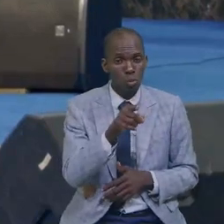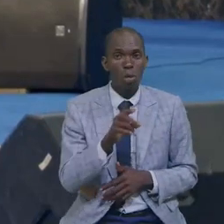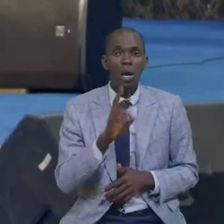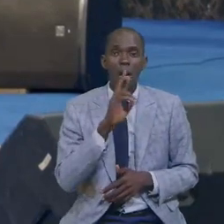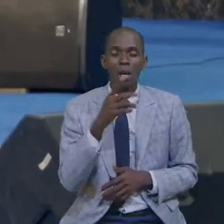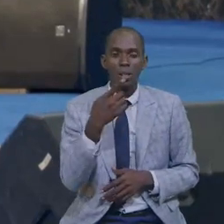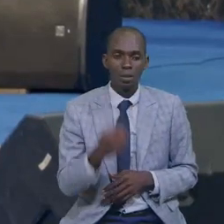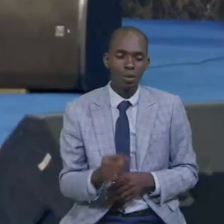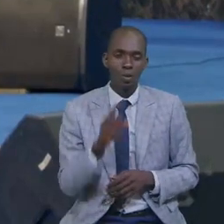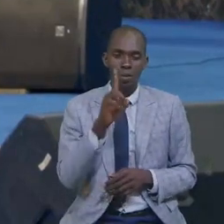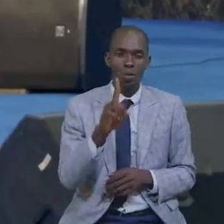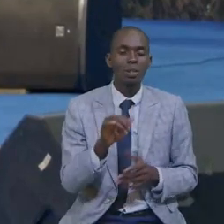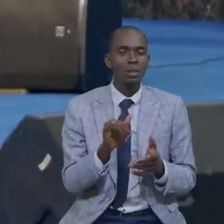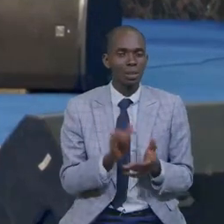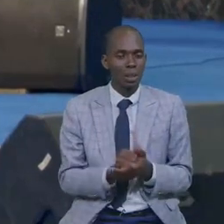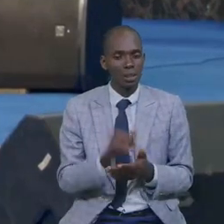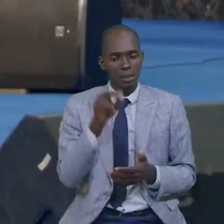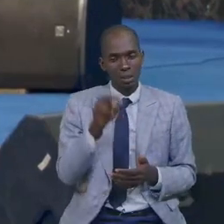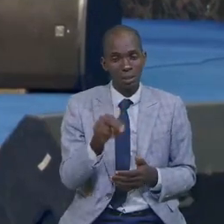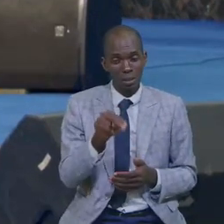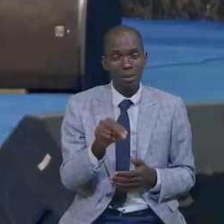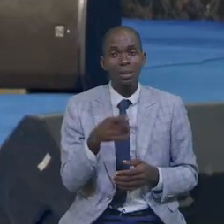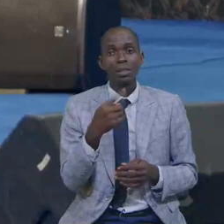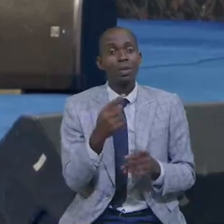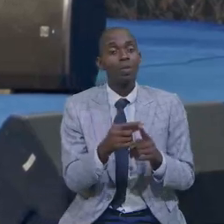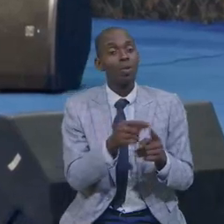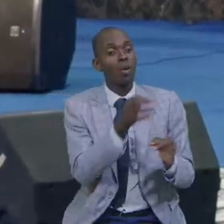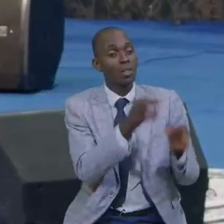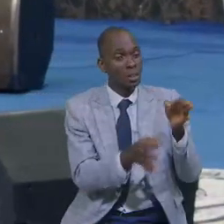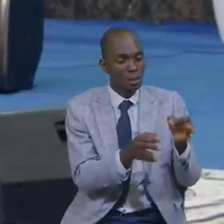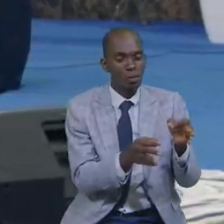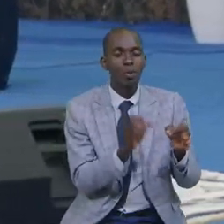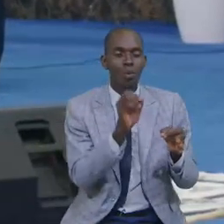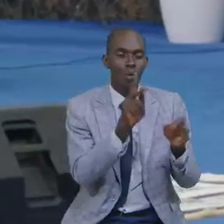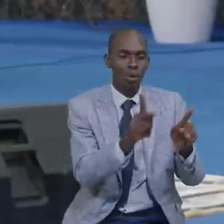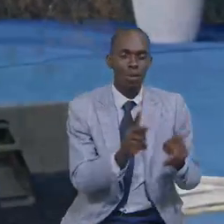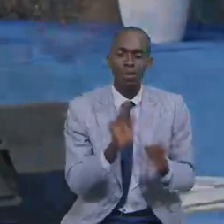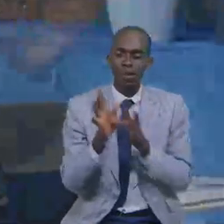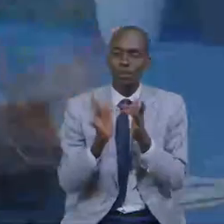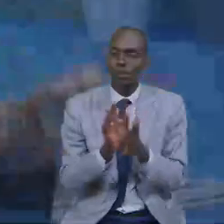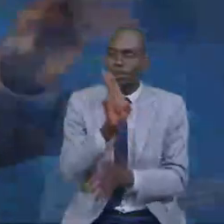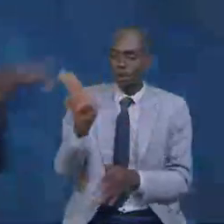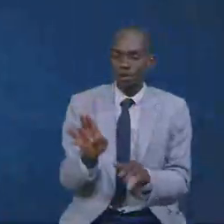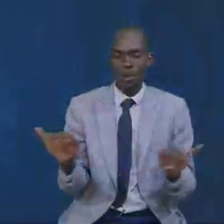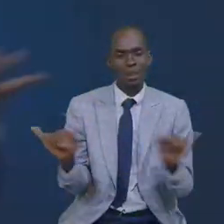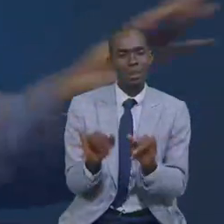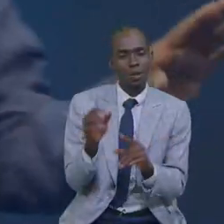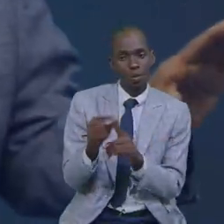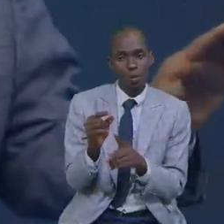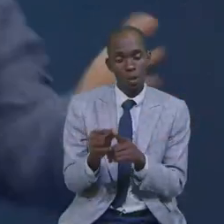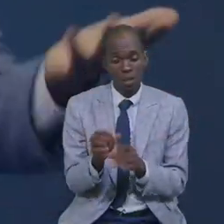qui a le si alors il lui a renvoyé le signe si tu peux